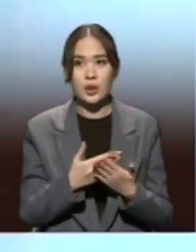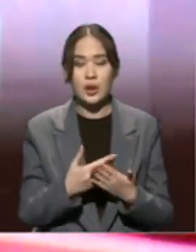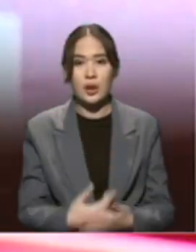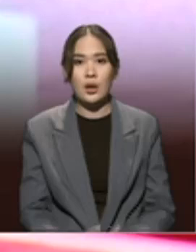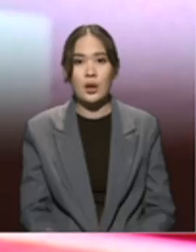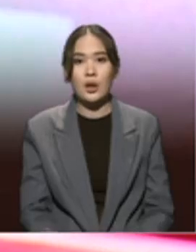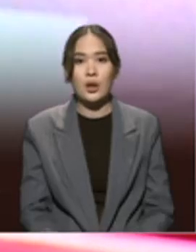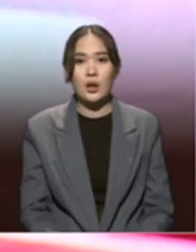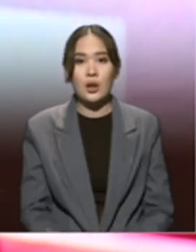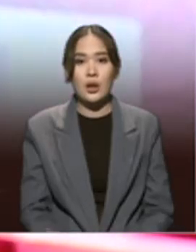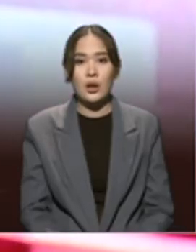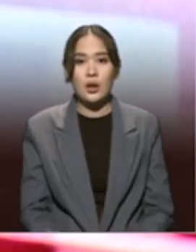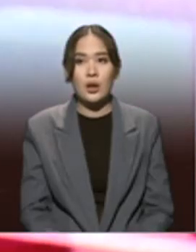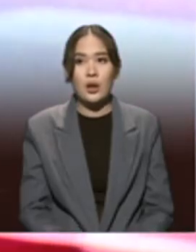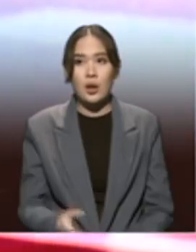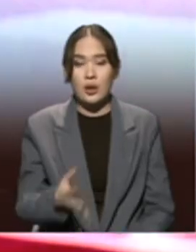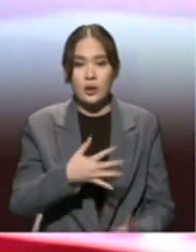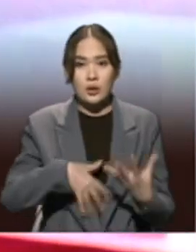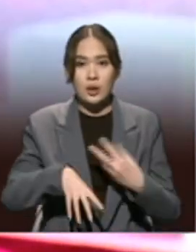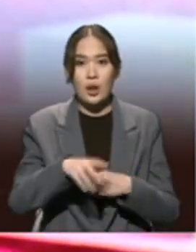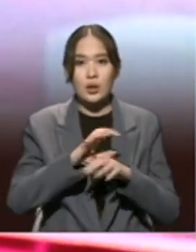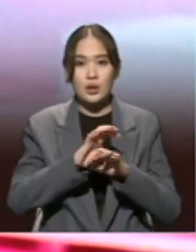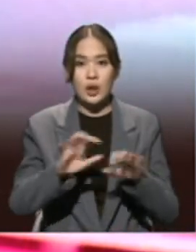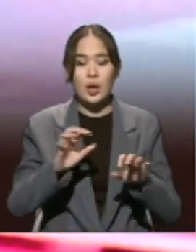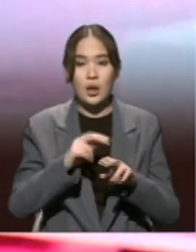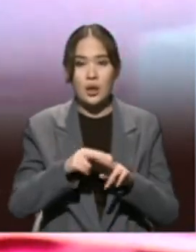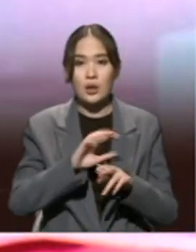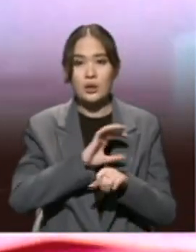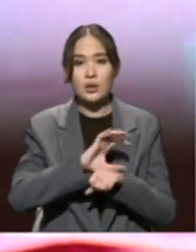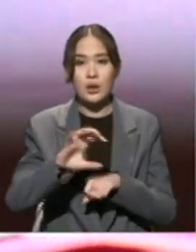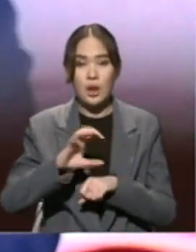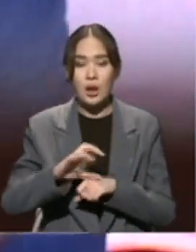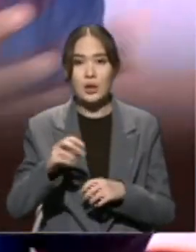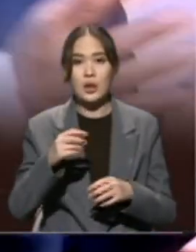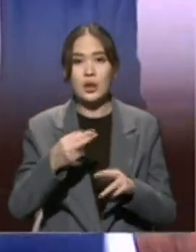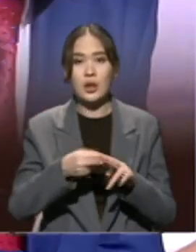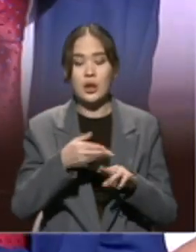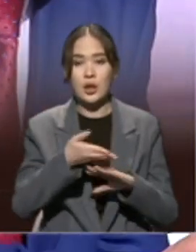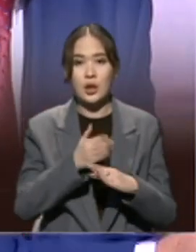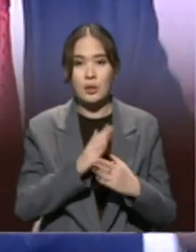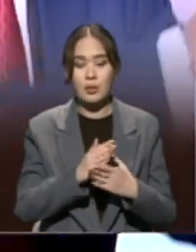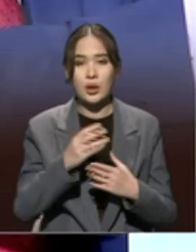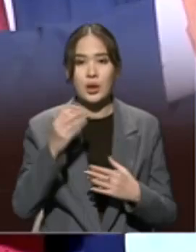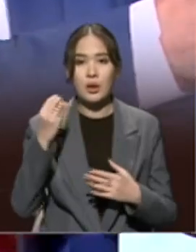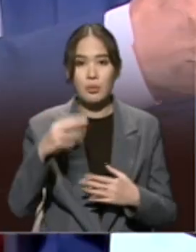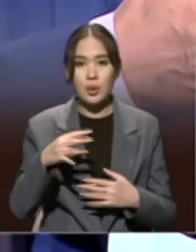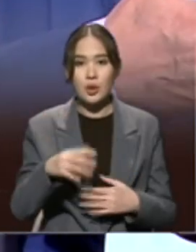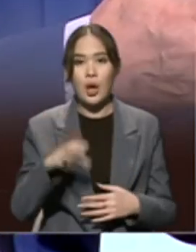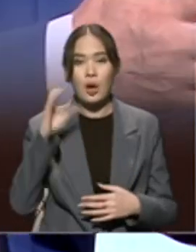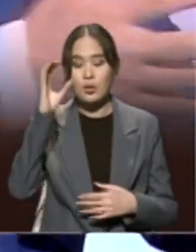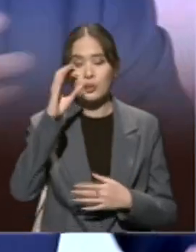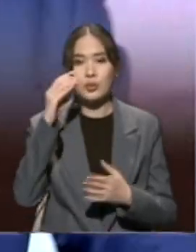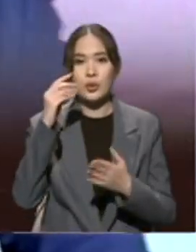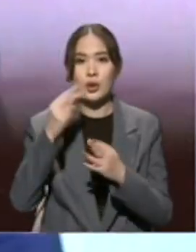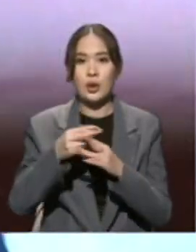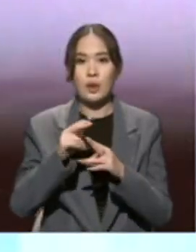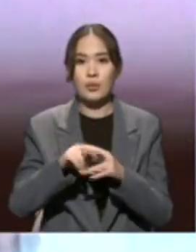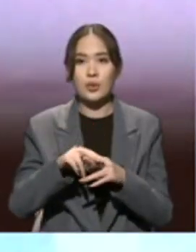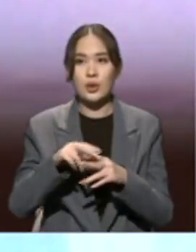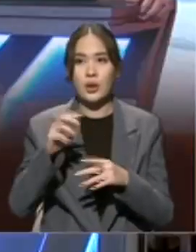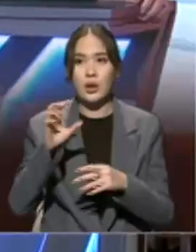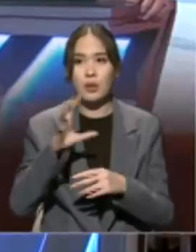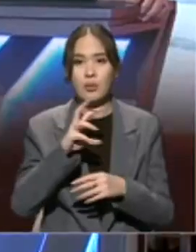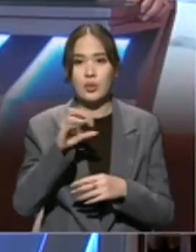ұнды. Біз өзіміз шығарып отырмыз, өзіміз өңдеп отырмыз. Бізден нан қымбат, ал енді Өзбекстанға ұн сатып отырмыз, оның істеген наны бізден арзан.